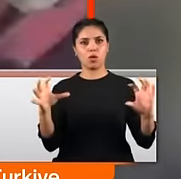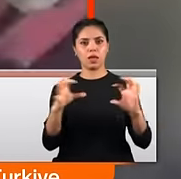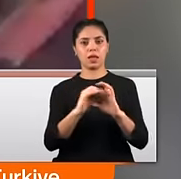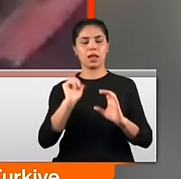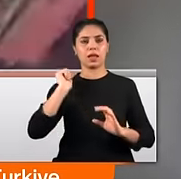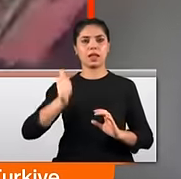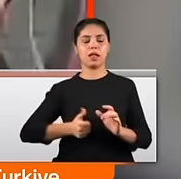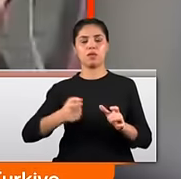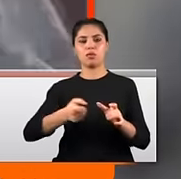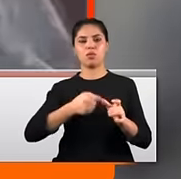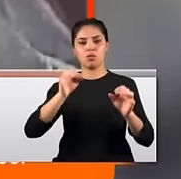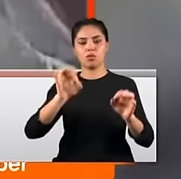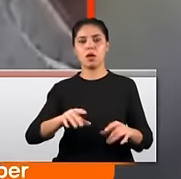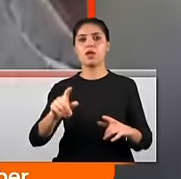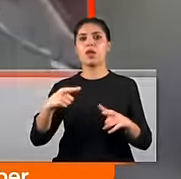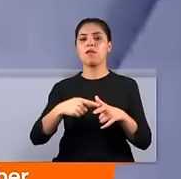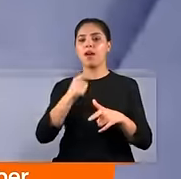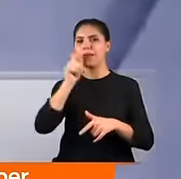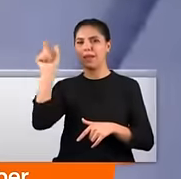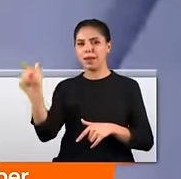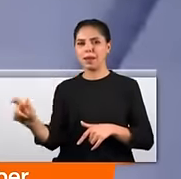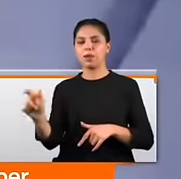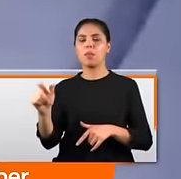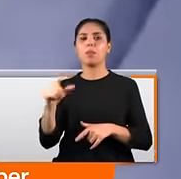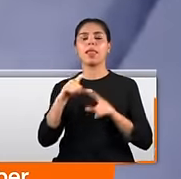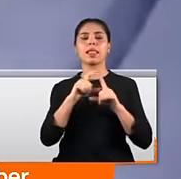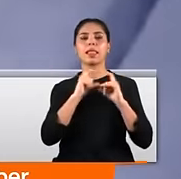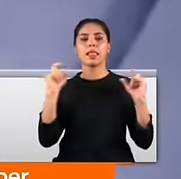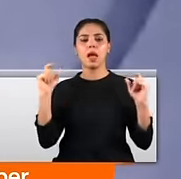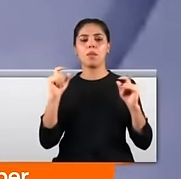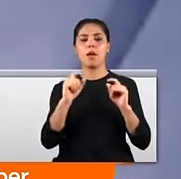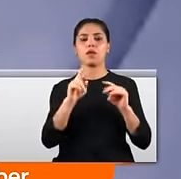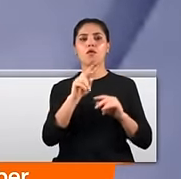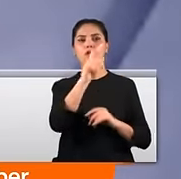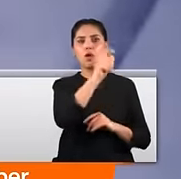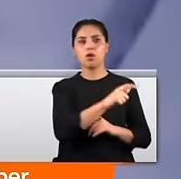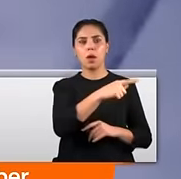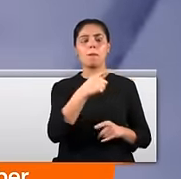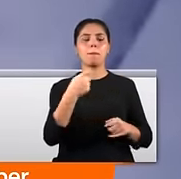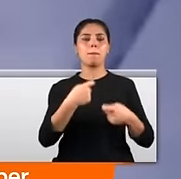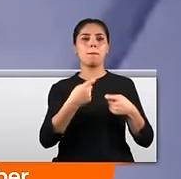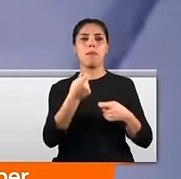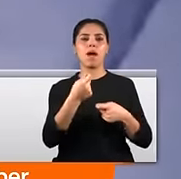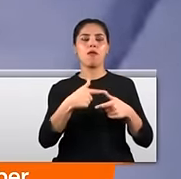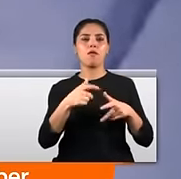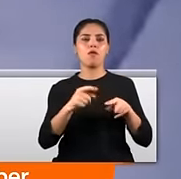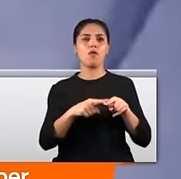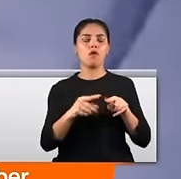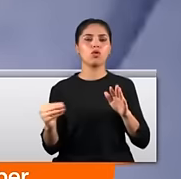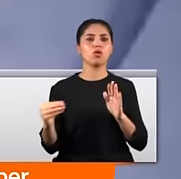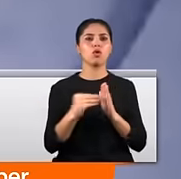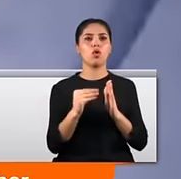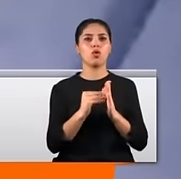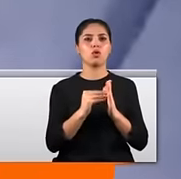devreye girdi. Fatih Terim'in damadı Volkan Bahçekapılı aracılığıyla parasını fona aktardığı iddia edilen görüntüleri ilk kez ATV